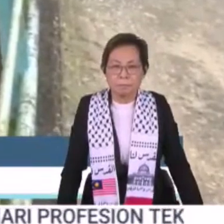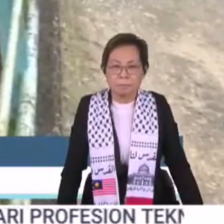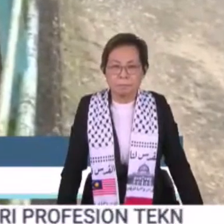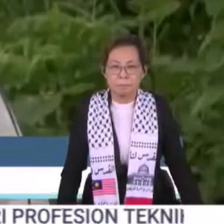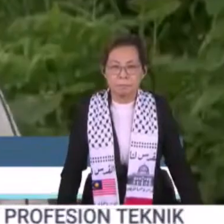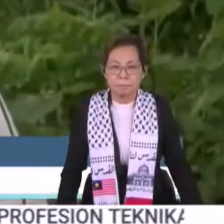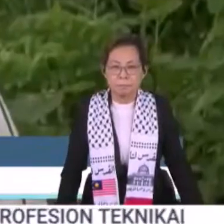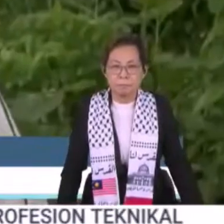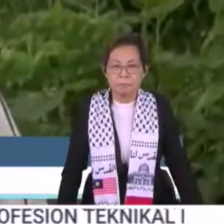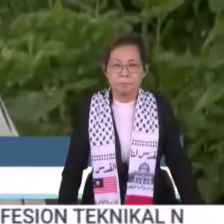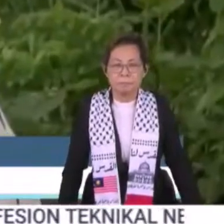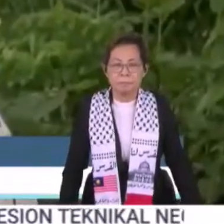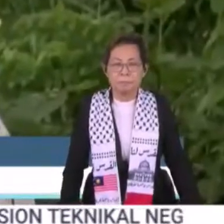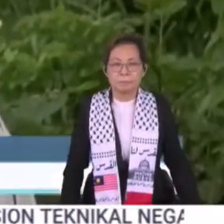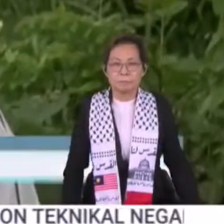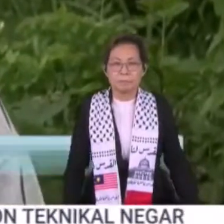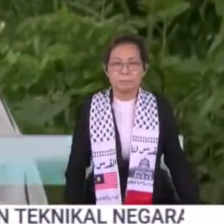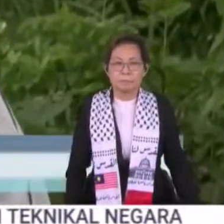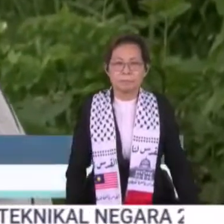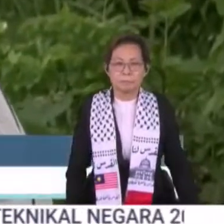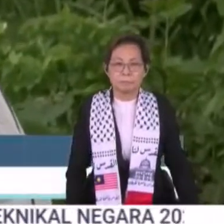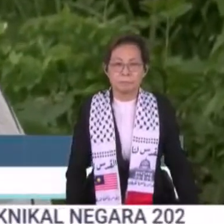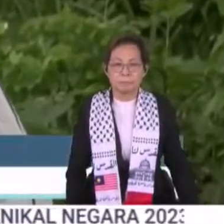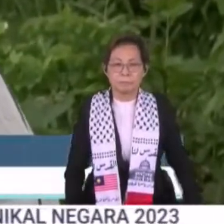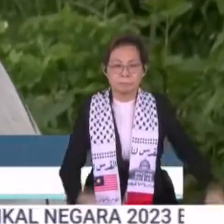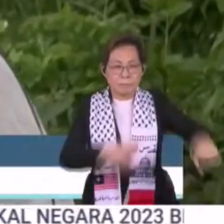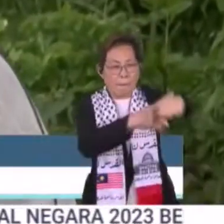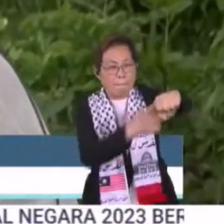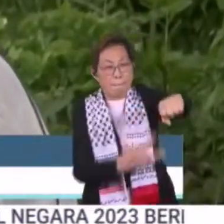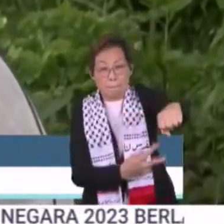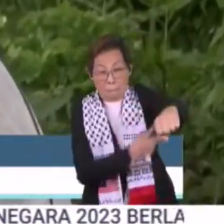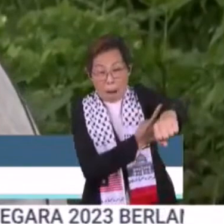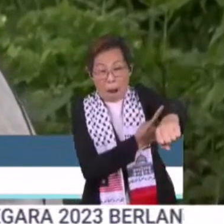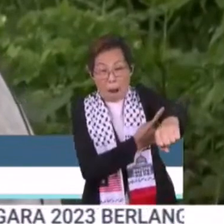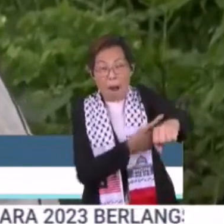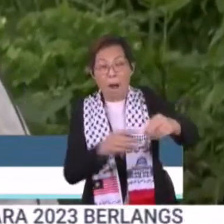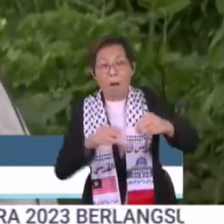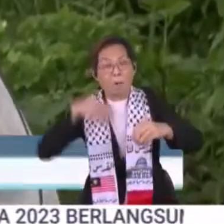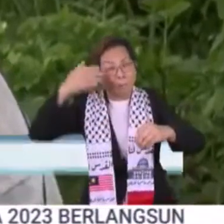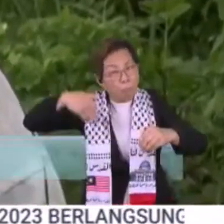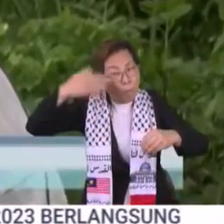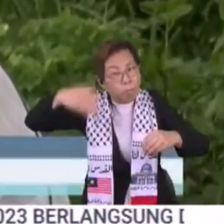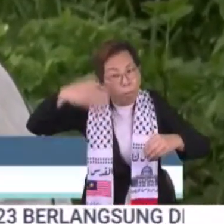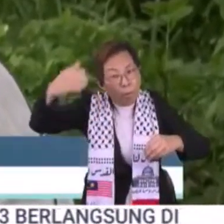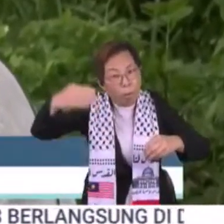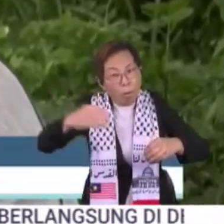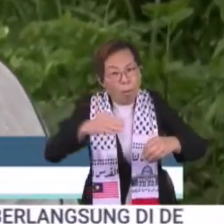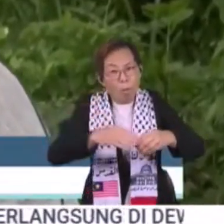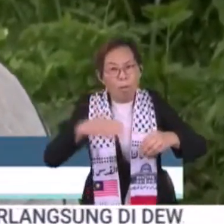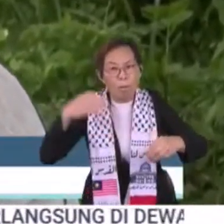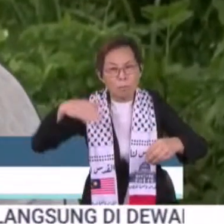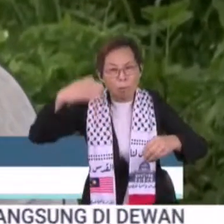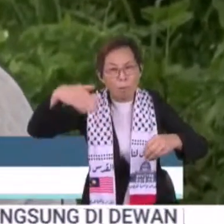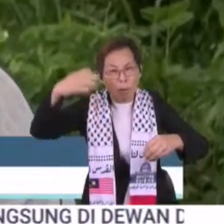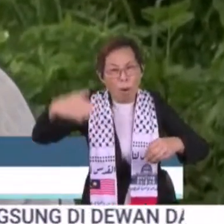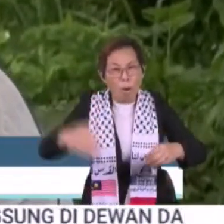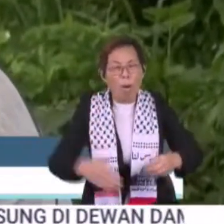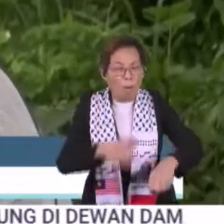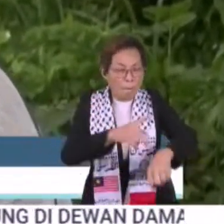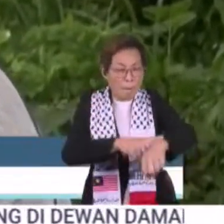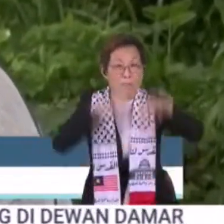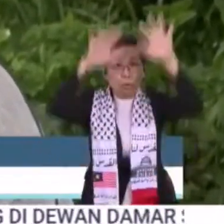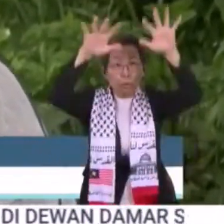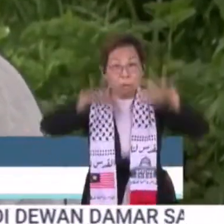kenderaan his kepala jambatan kita ni semakin hari semakin rutuh ni yang terbaru ni musim